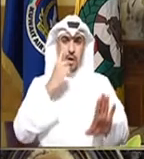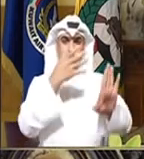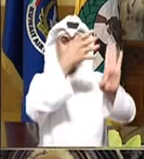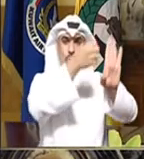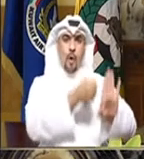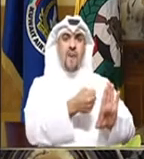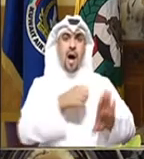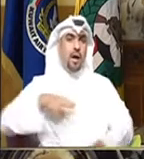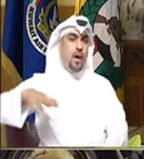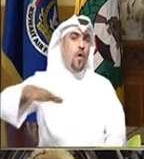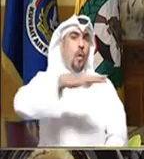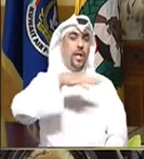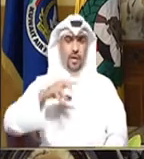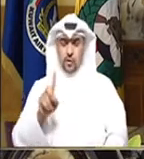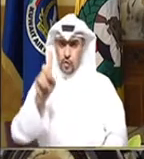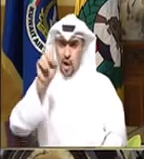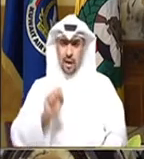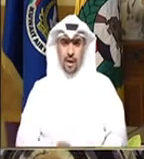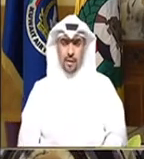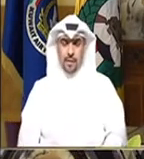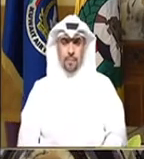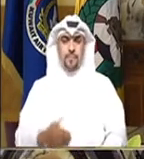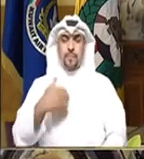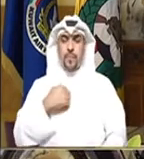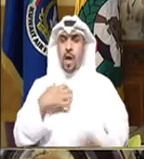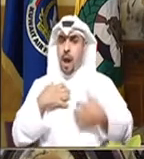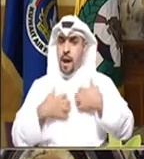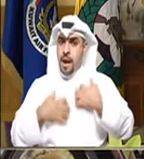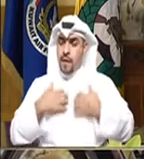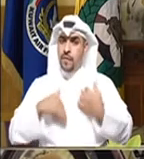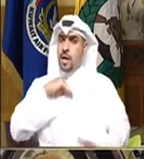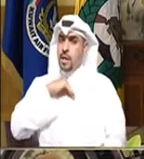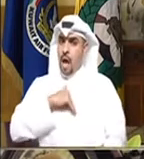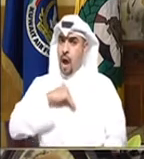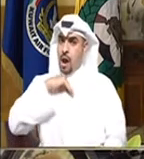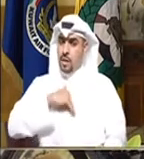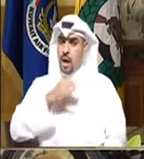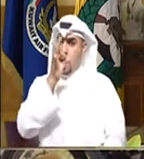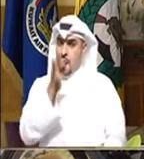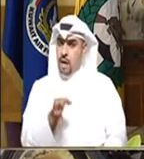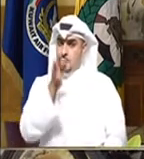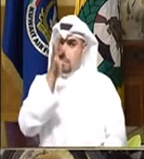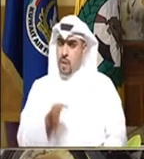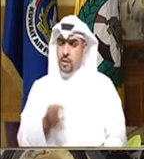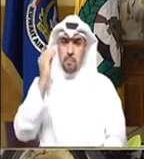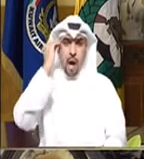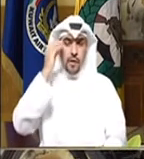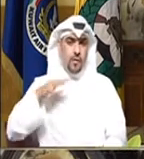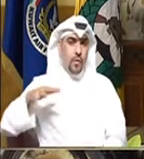للوطن في نفوسهم، وهي مسؤولية تقع على